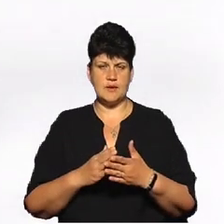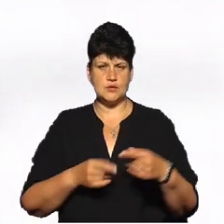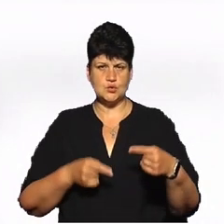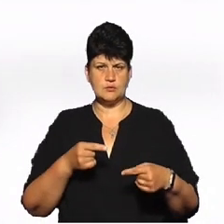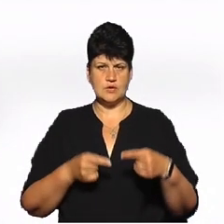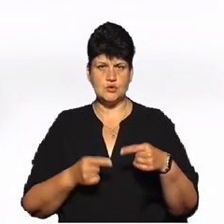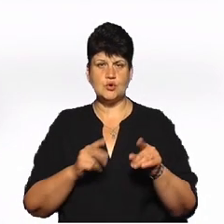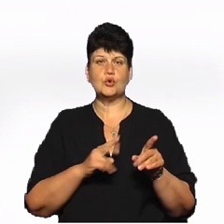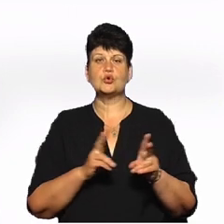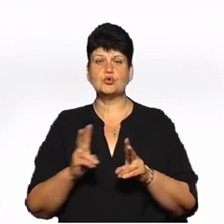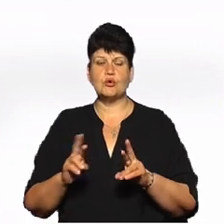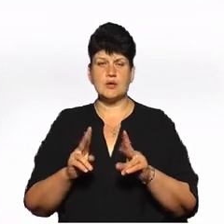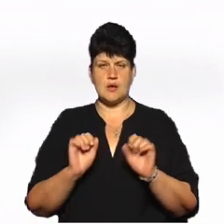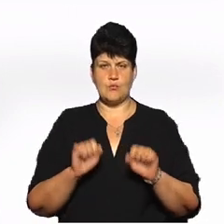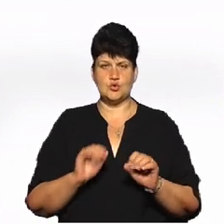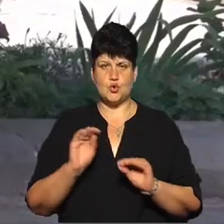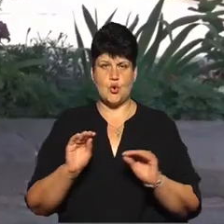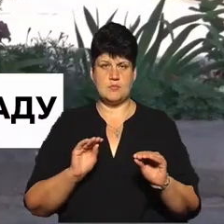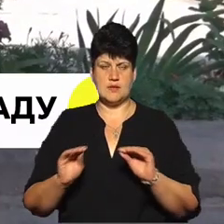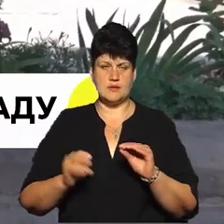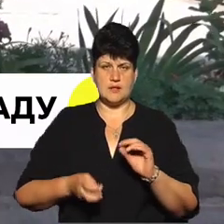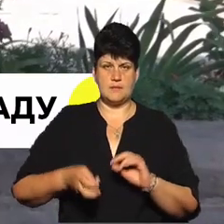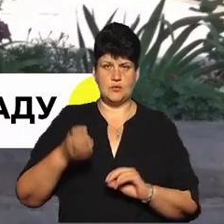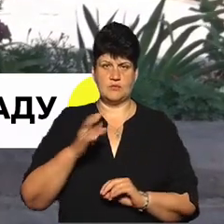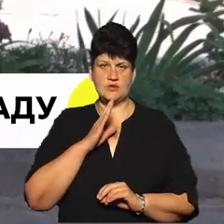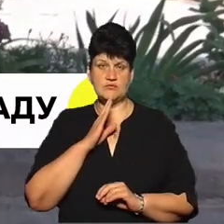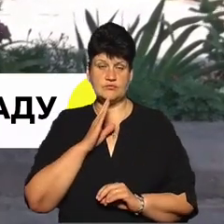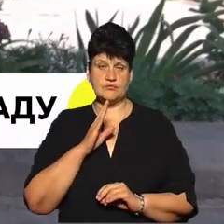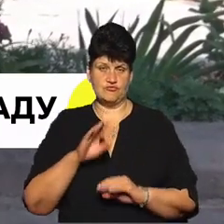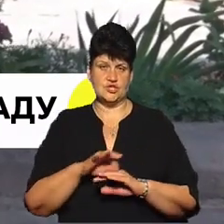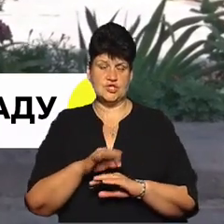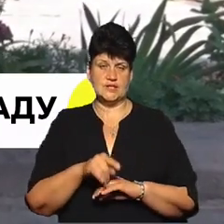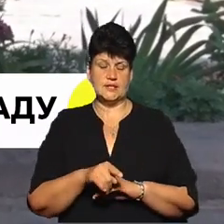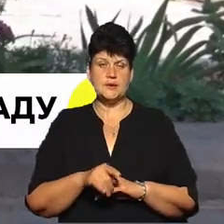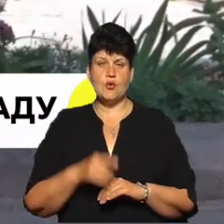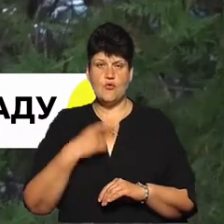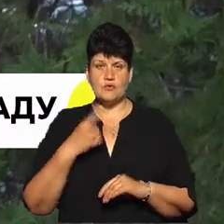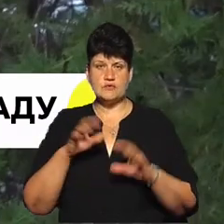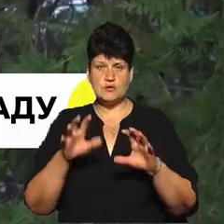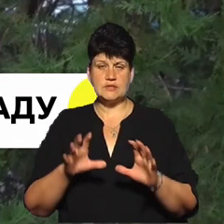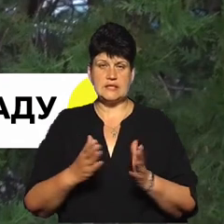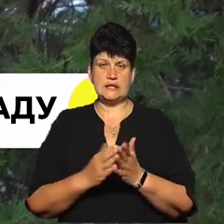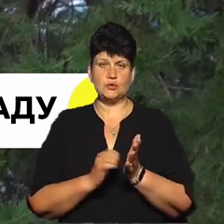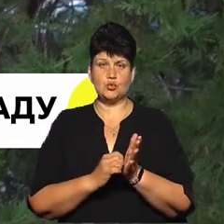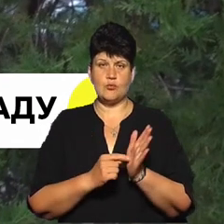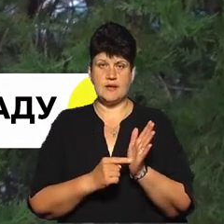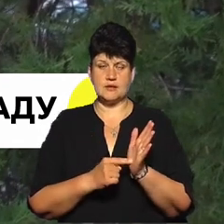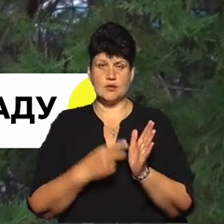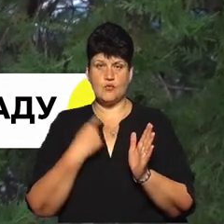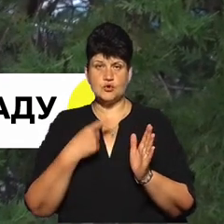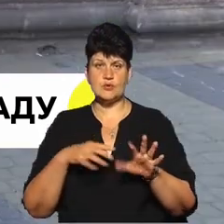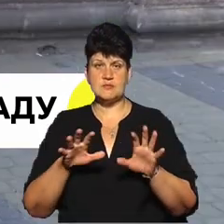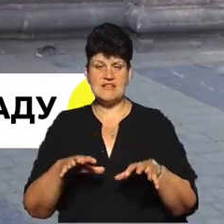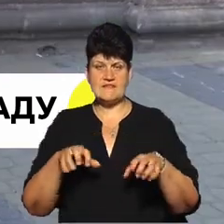і як може обладнати підйомник в під'їзді жінки. Адвокат Віталій Вітів каже, у законодавстві є документи, які вказують, що місцева влада